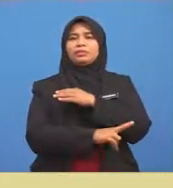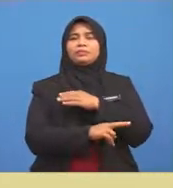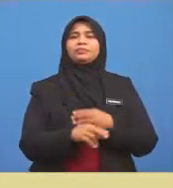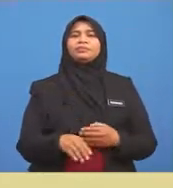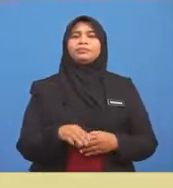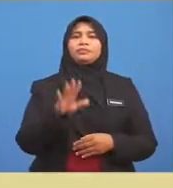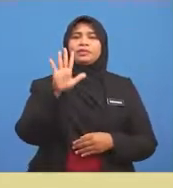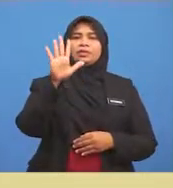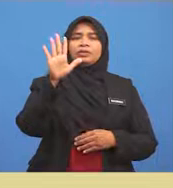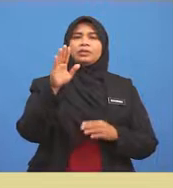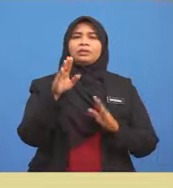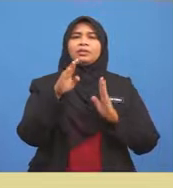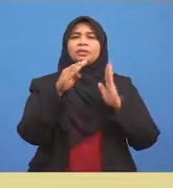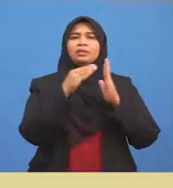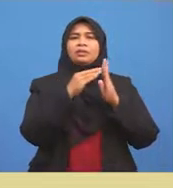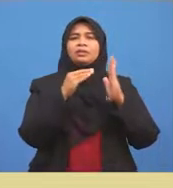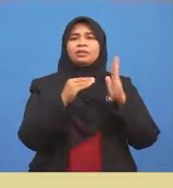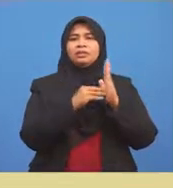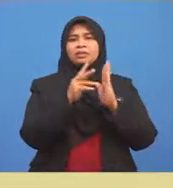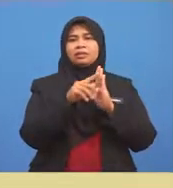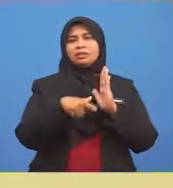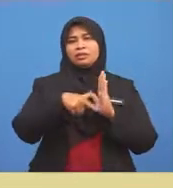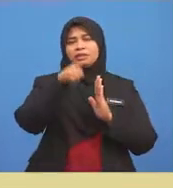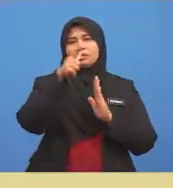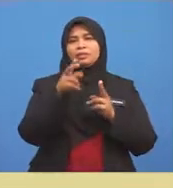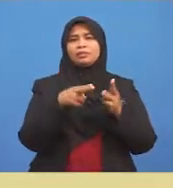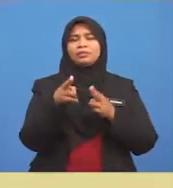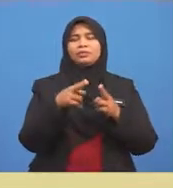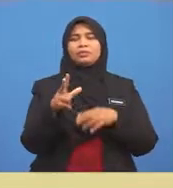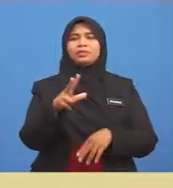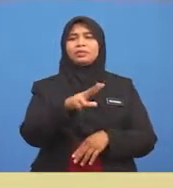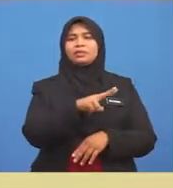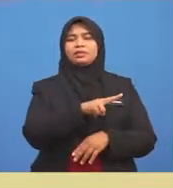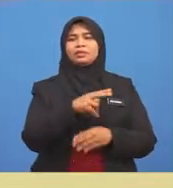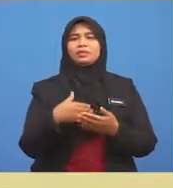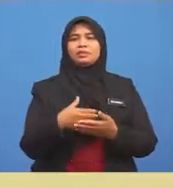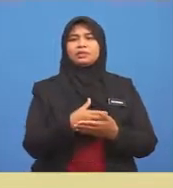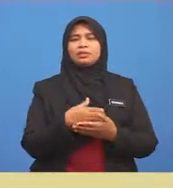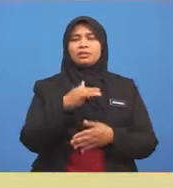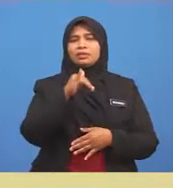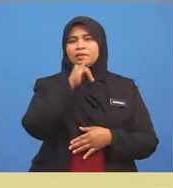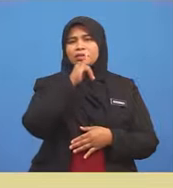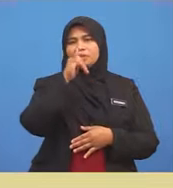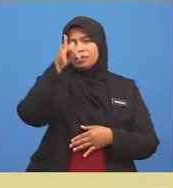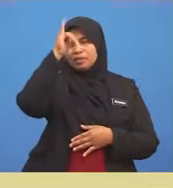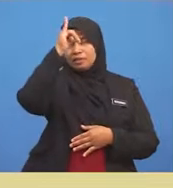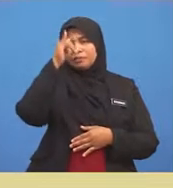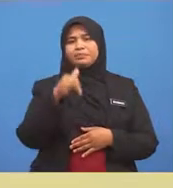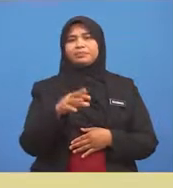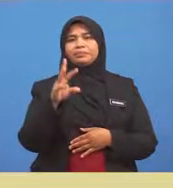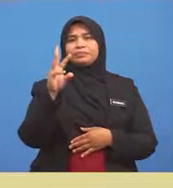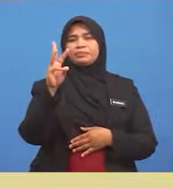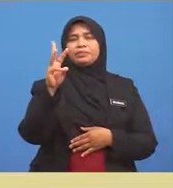ialah menyenaraikan kelebihan menguruskan harta anak yatim. Manakala yang